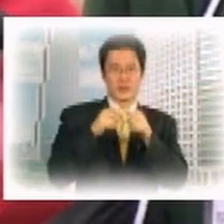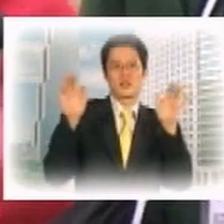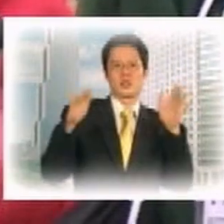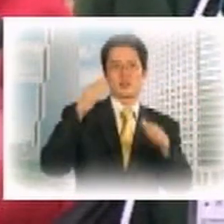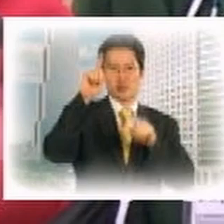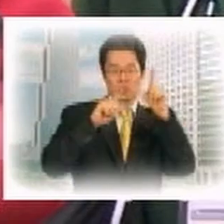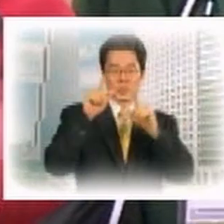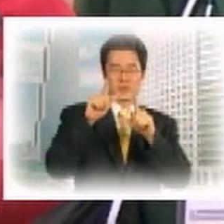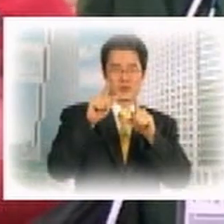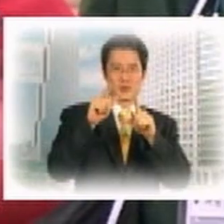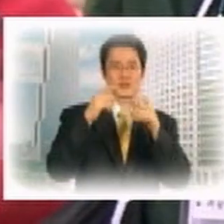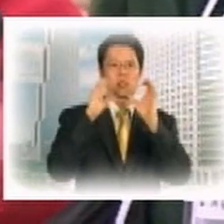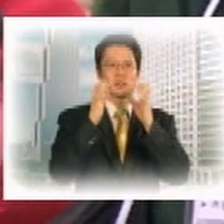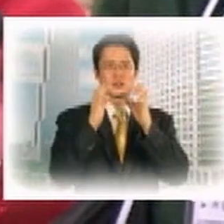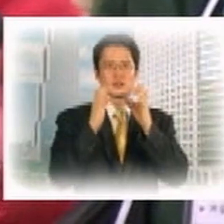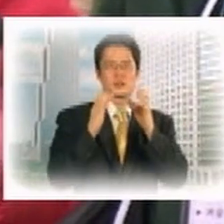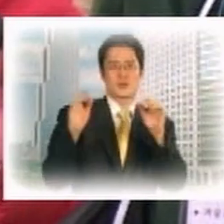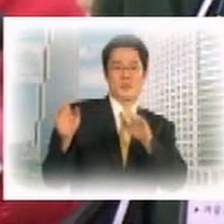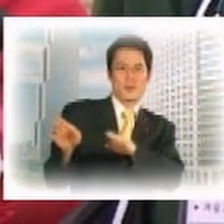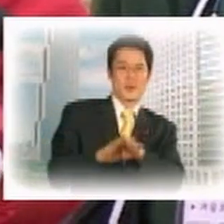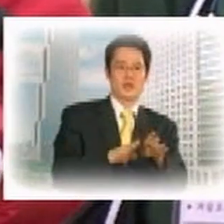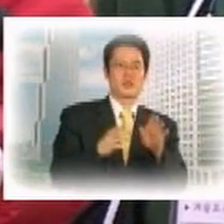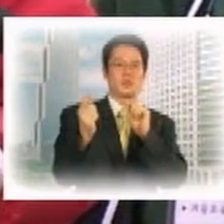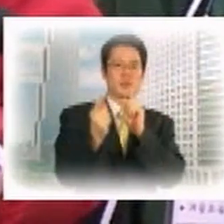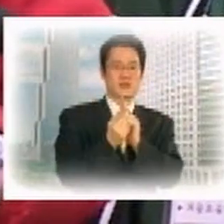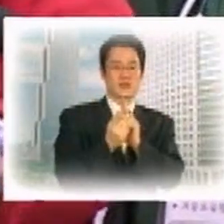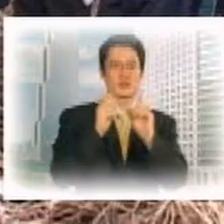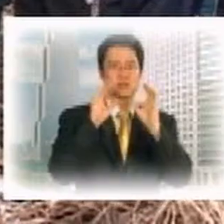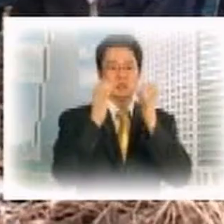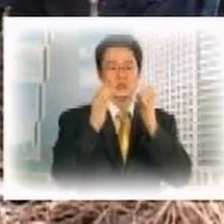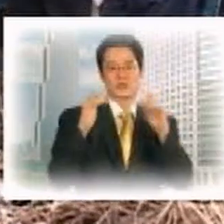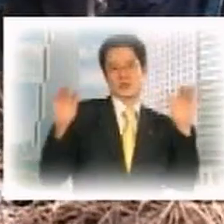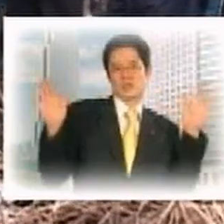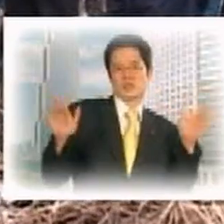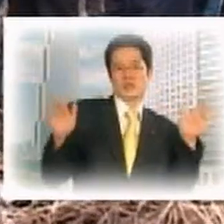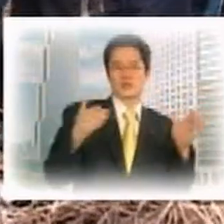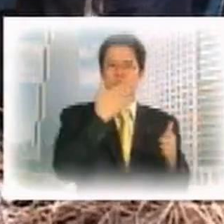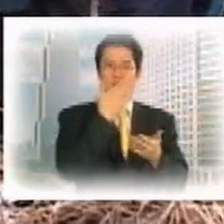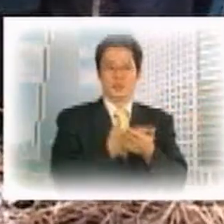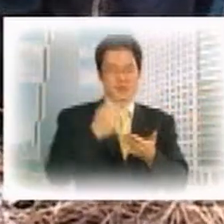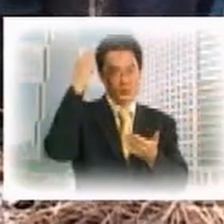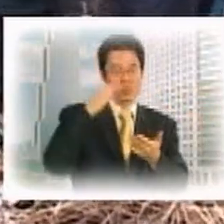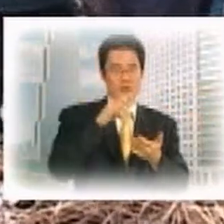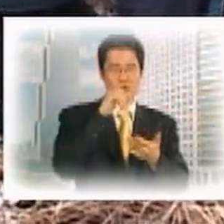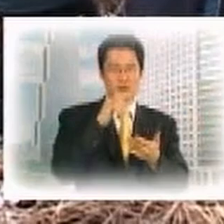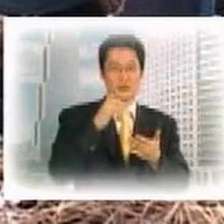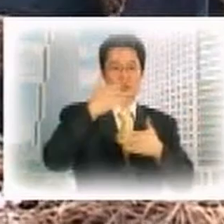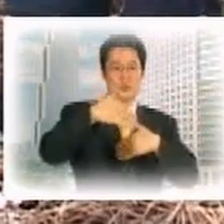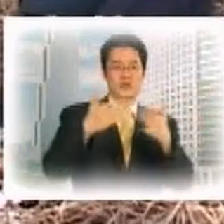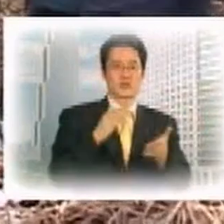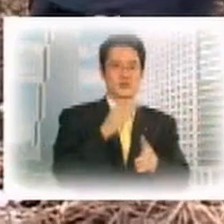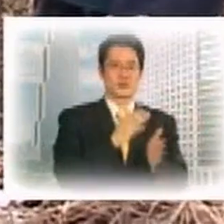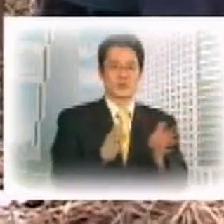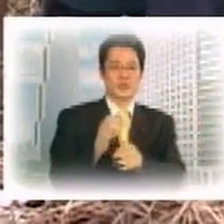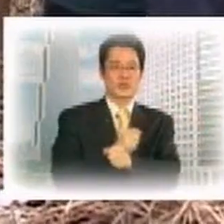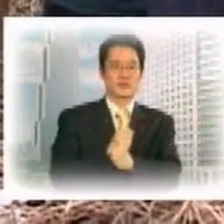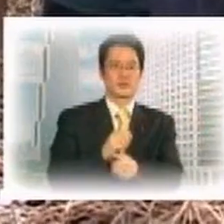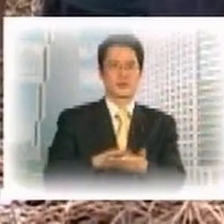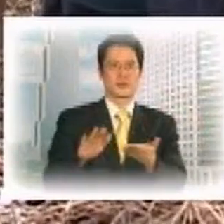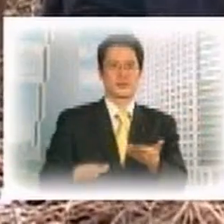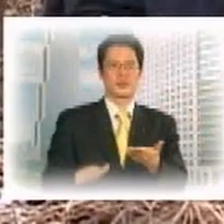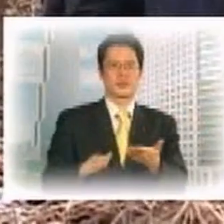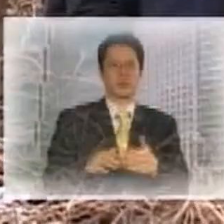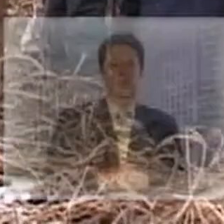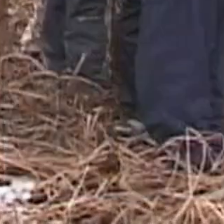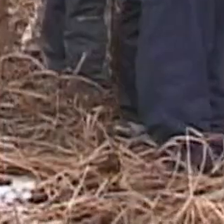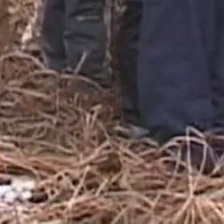이름과 몸짓 하나하나를 유심히 관찰합니다. 강남구는 겨울 방학을 맞아 초등학교 아이들이 자연의 소중함을 익힐 수 있는 조류탐사